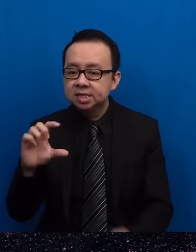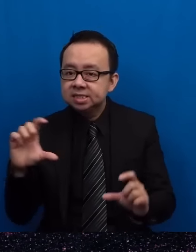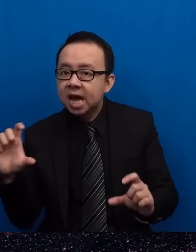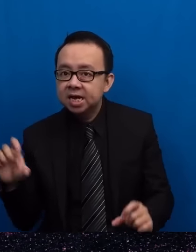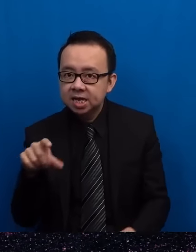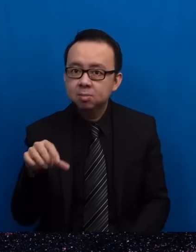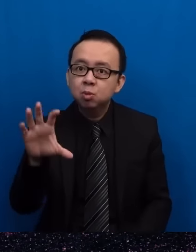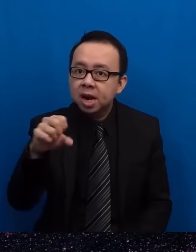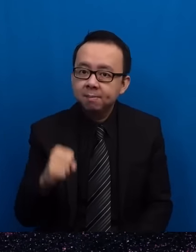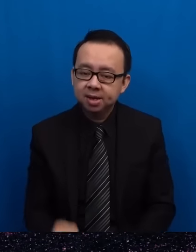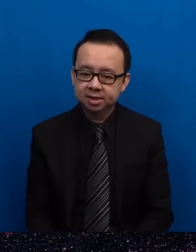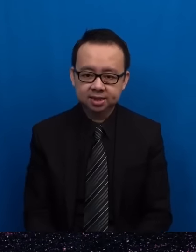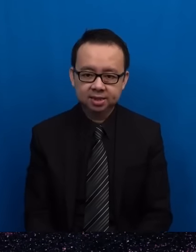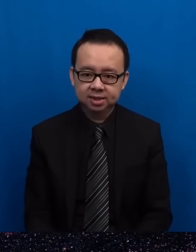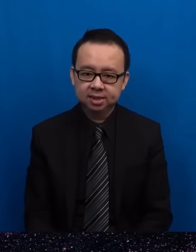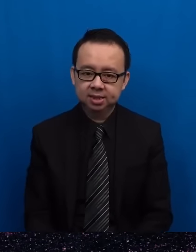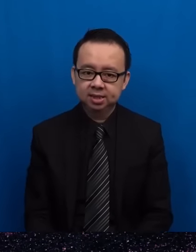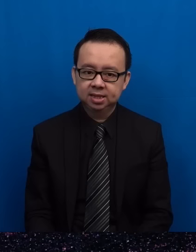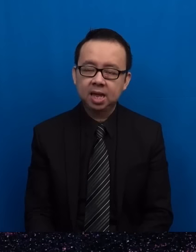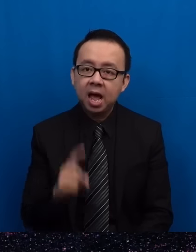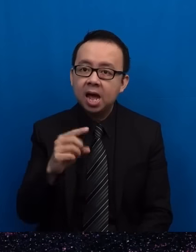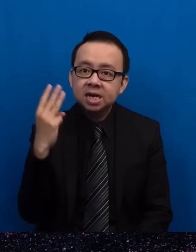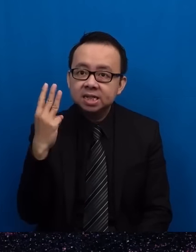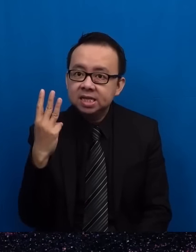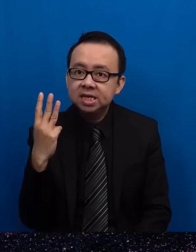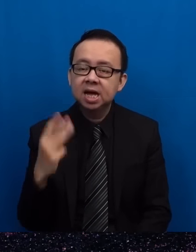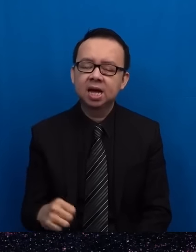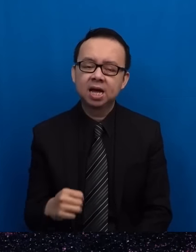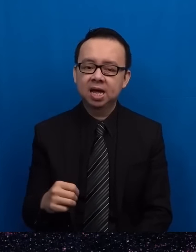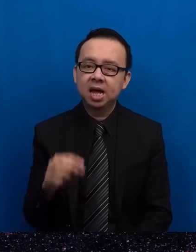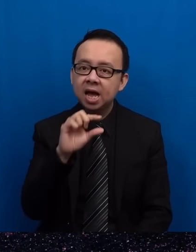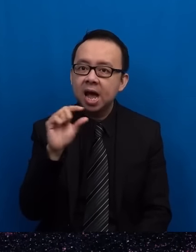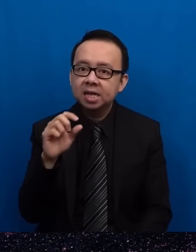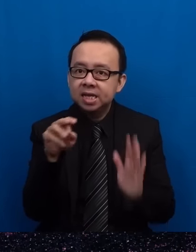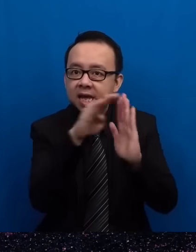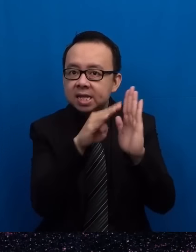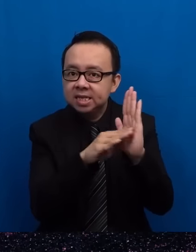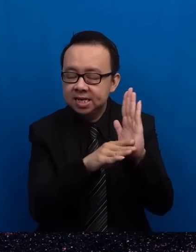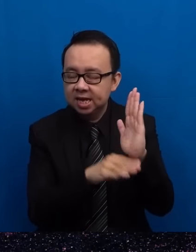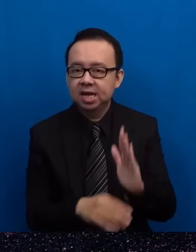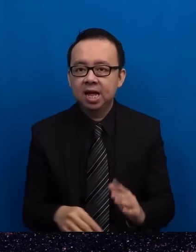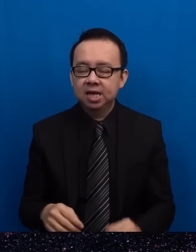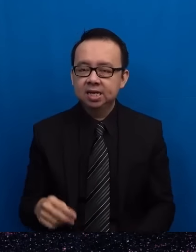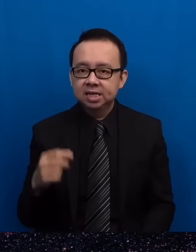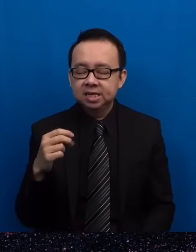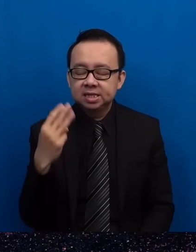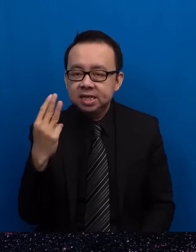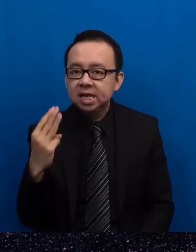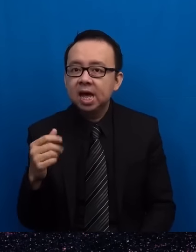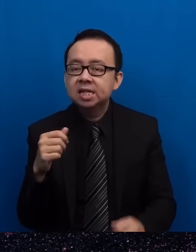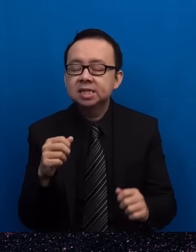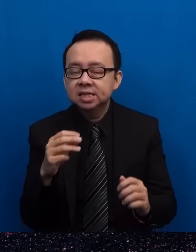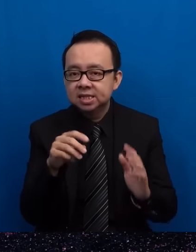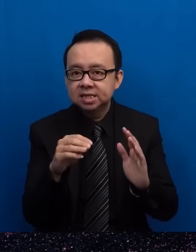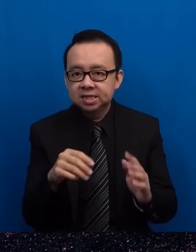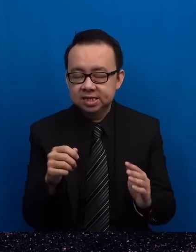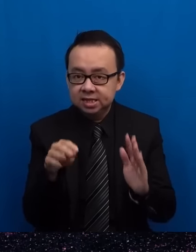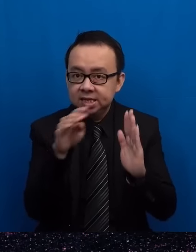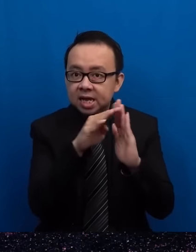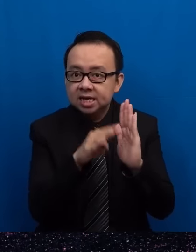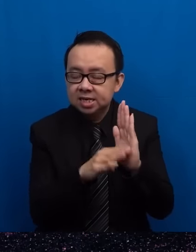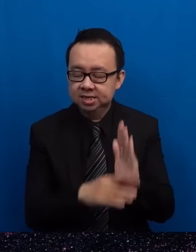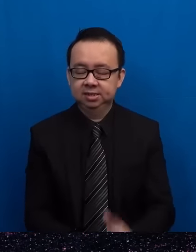ini sendiri ada 3 the acts of praying. Ada 3 tindakan berdoa yang terdiri dari mintalah,